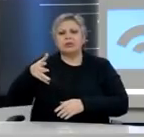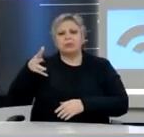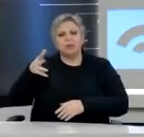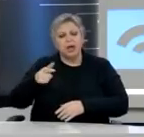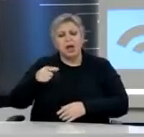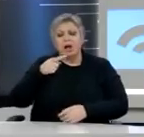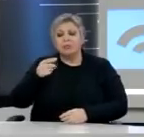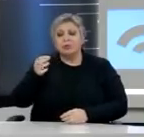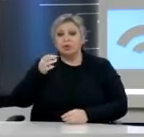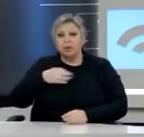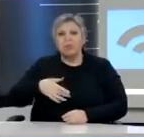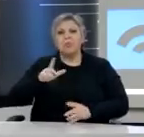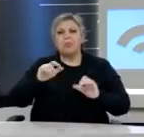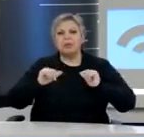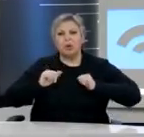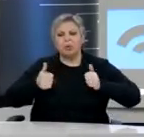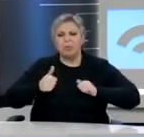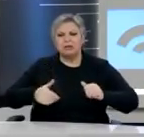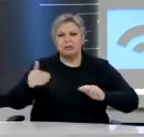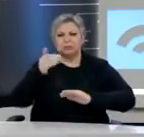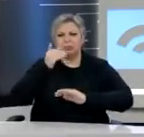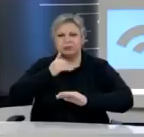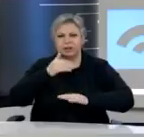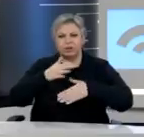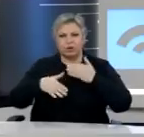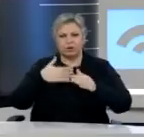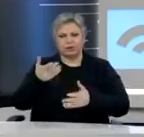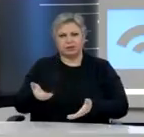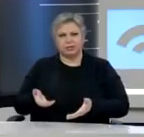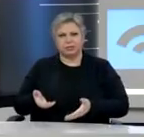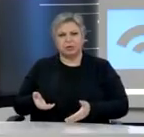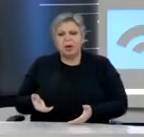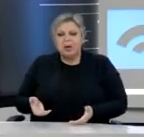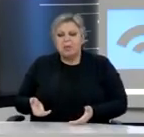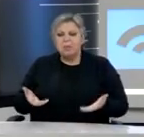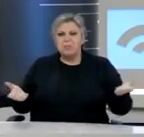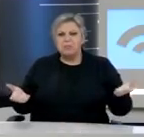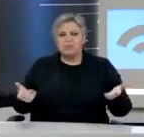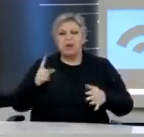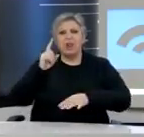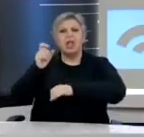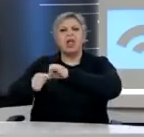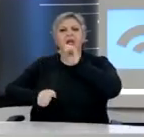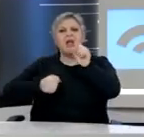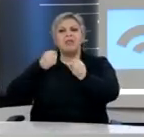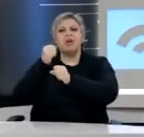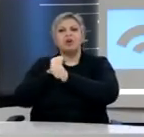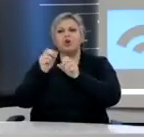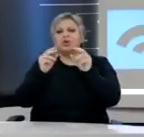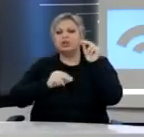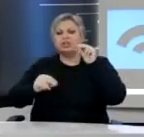ακουστή γνώμη μας. Κύριε Μητσοτάκη, ένα χρόνο συζητάμε για το θέμα αυτό. Όλοι έχουν άποψη και